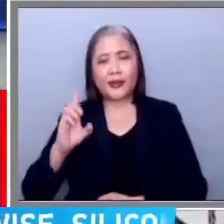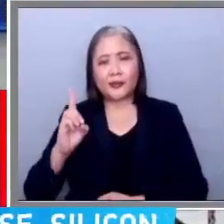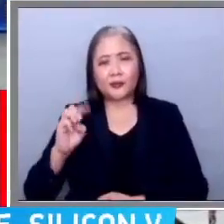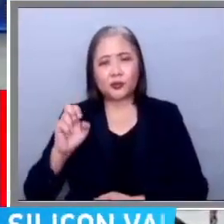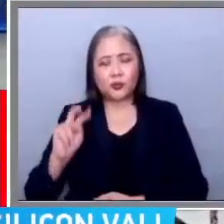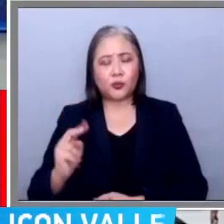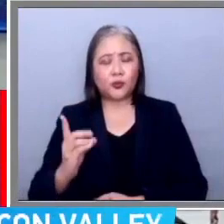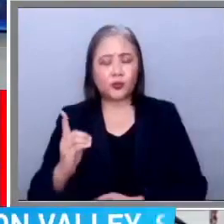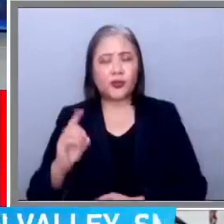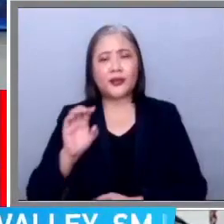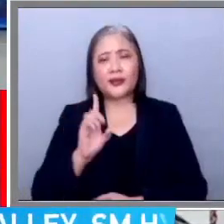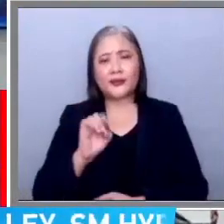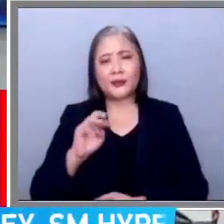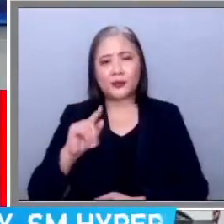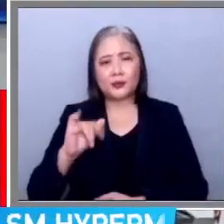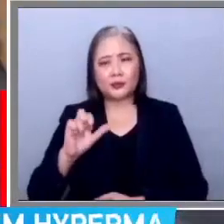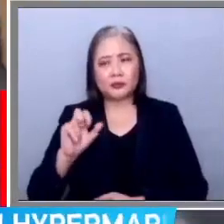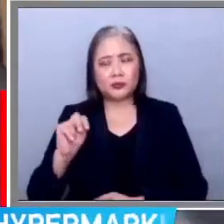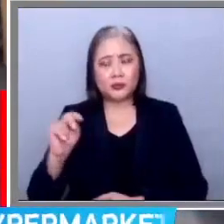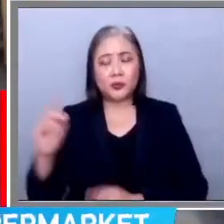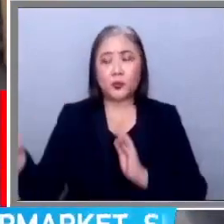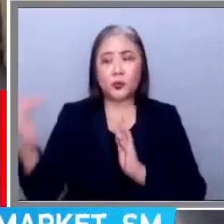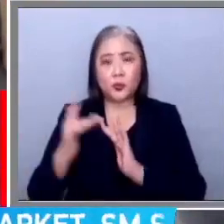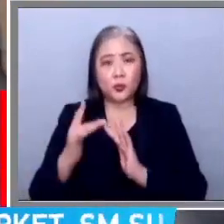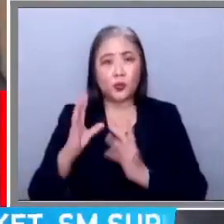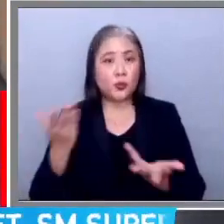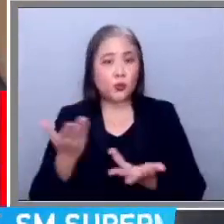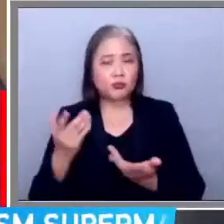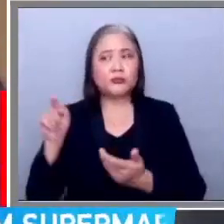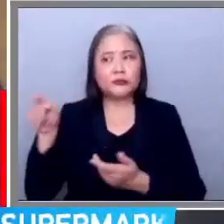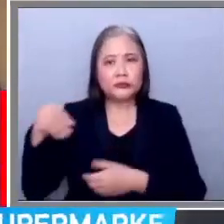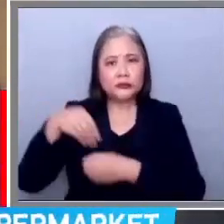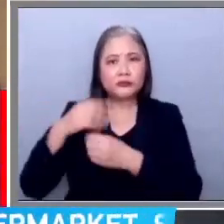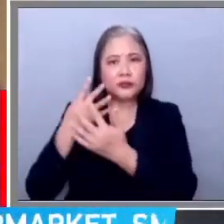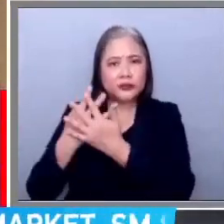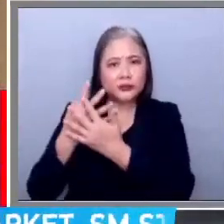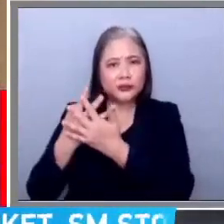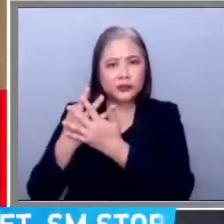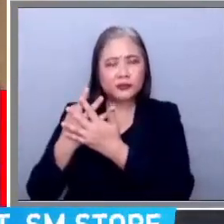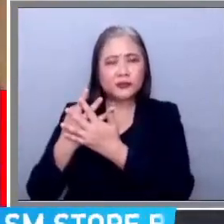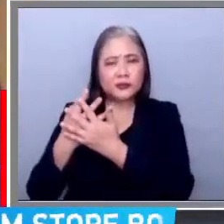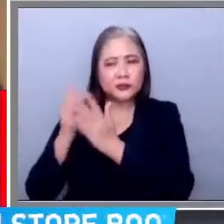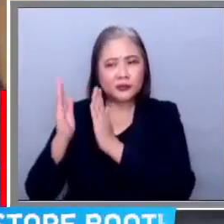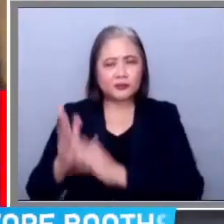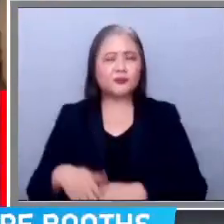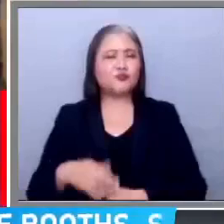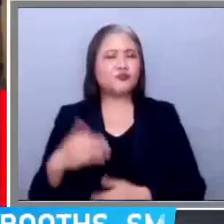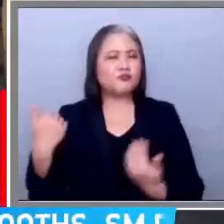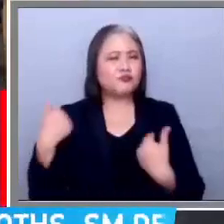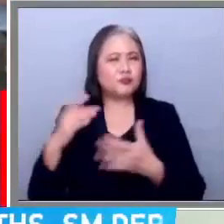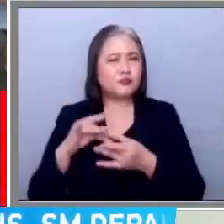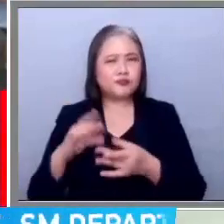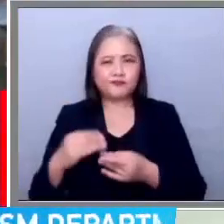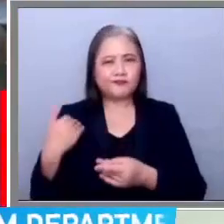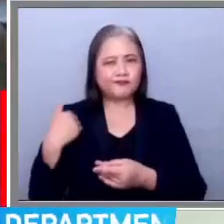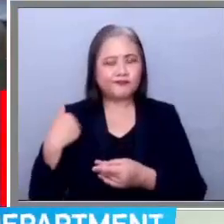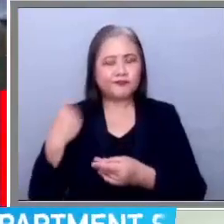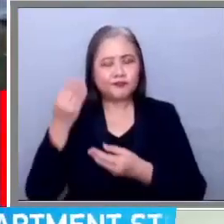Ang kumontak daw sa kanila ay nasa Bilibid. Walang detalye tungkol dyan. Pero hindi rin binigay